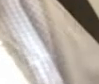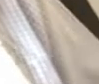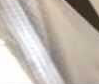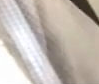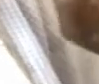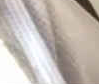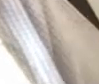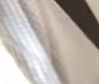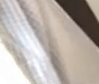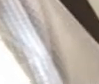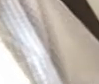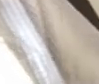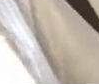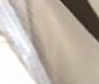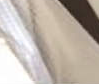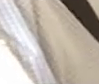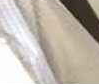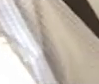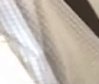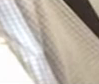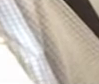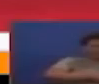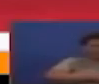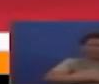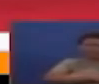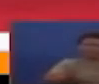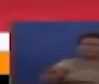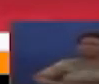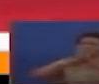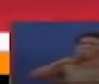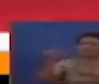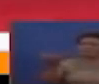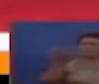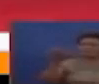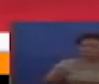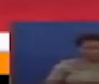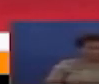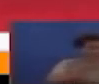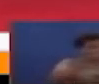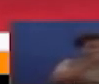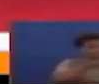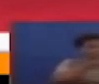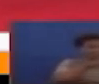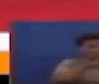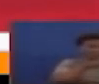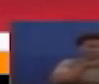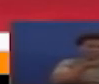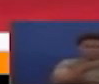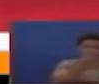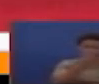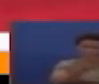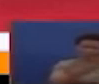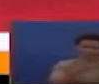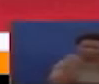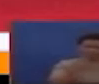kuna maji, wanapata umeme, huko kuna hii mambo ya REA. Shauku kubwa ya Watanzania ilikuwa si kusikia serikali